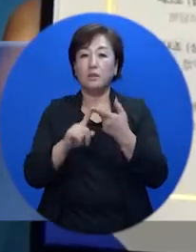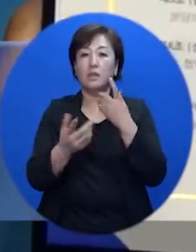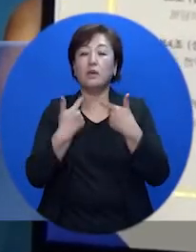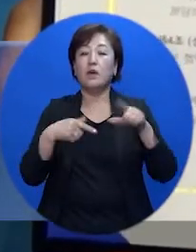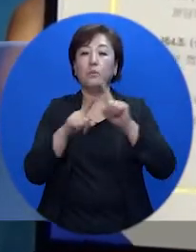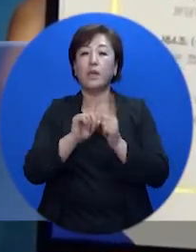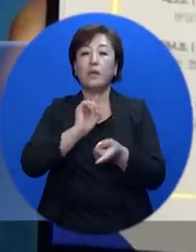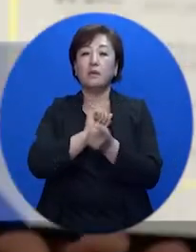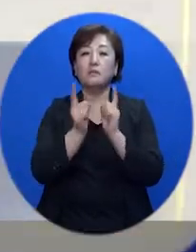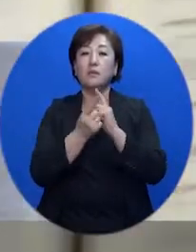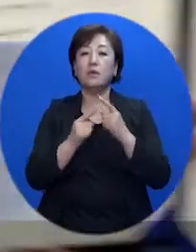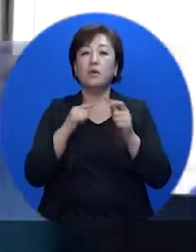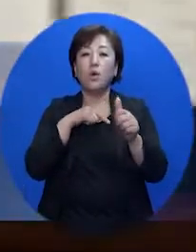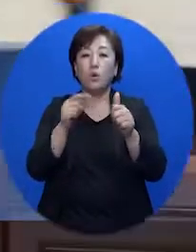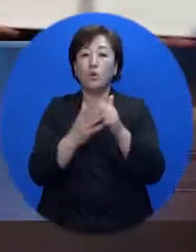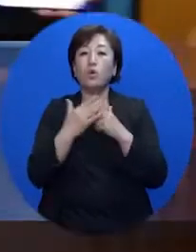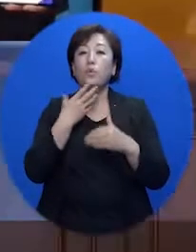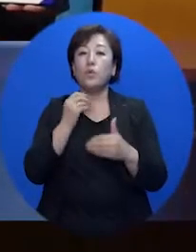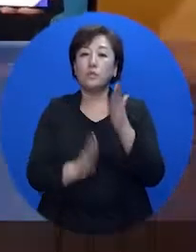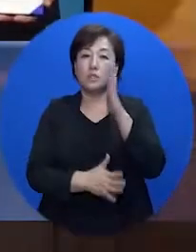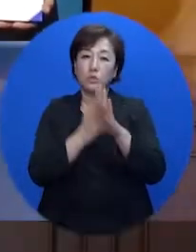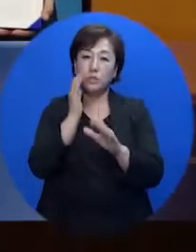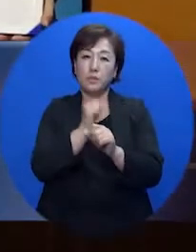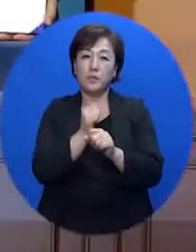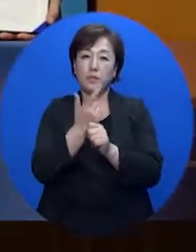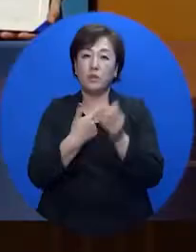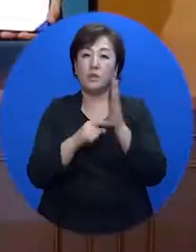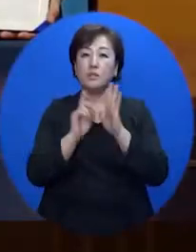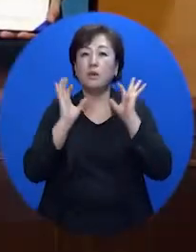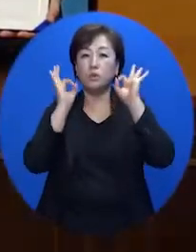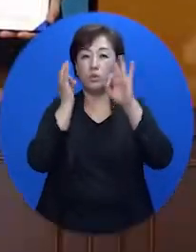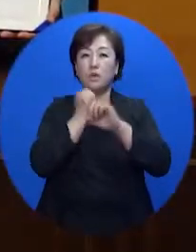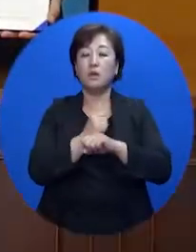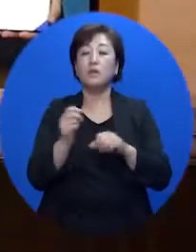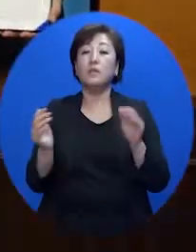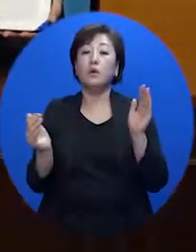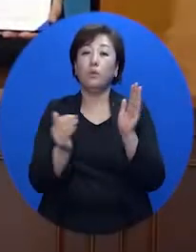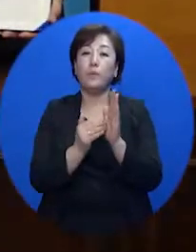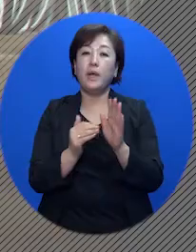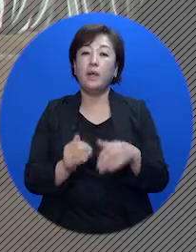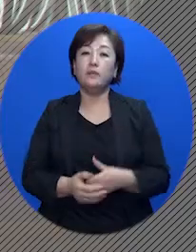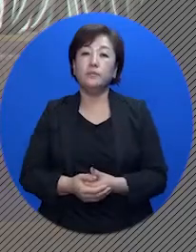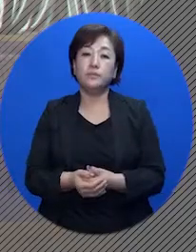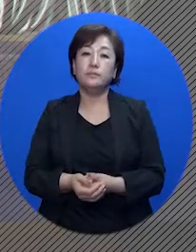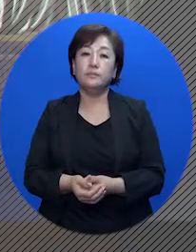함께 교육복지 도시를 만들기 위해 최선을 다하겠다라고 말했습니다.